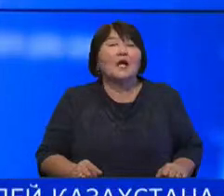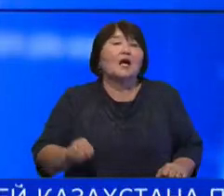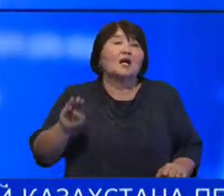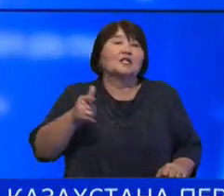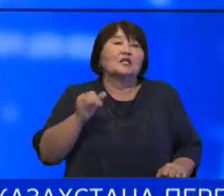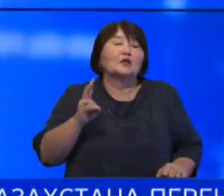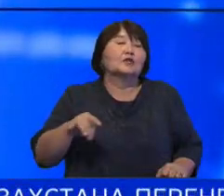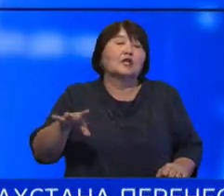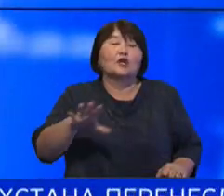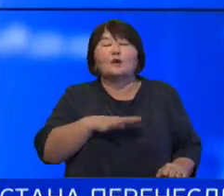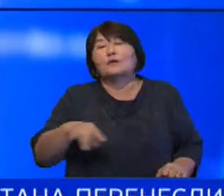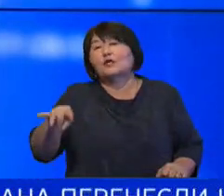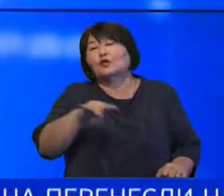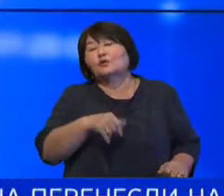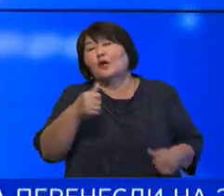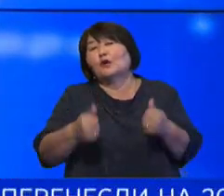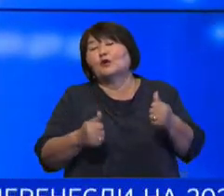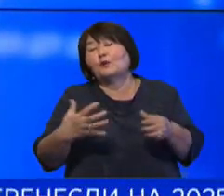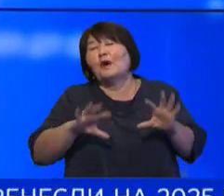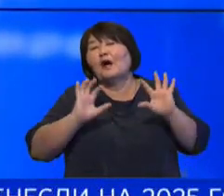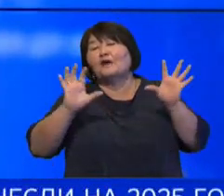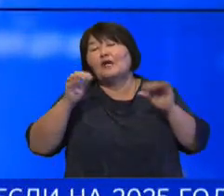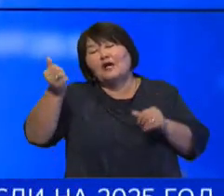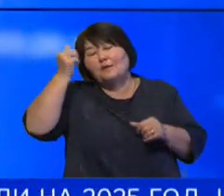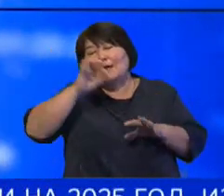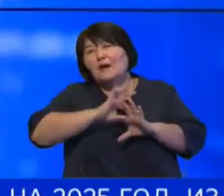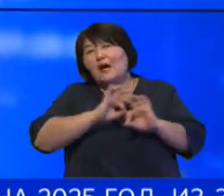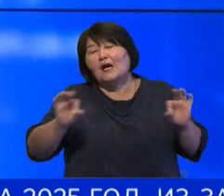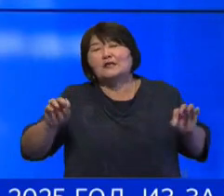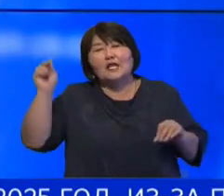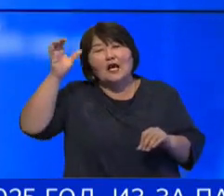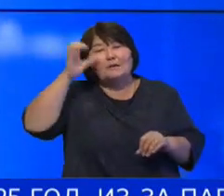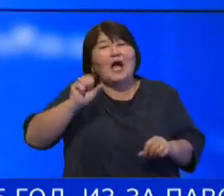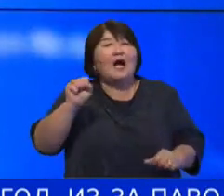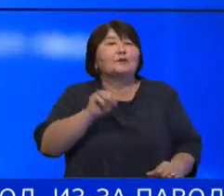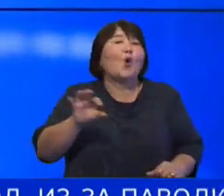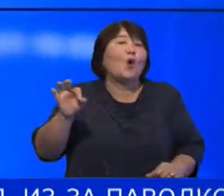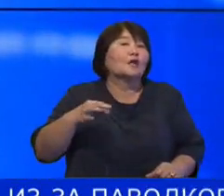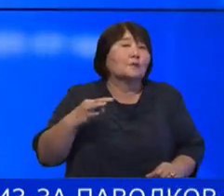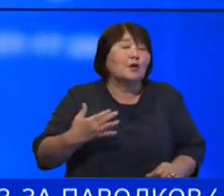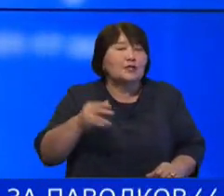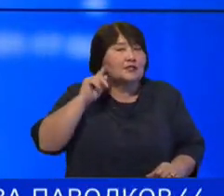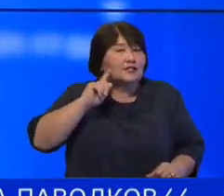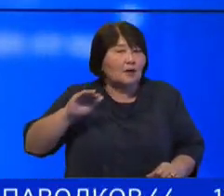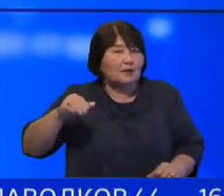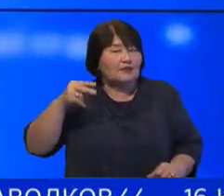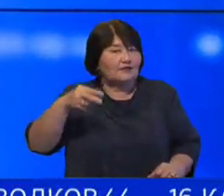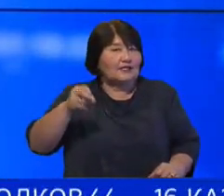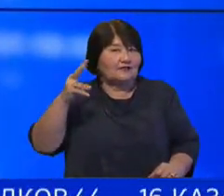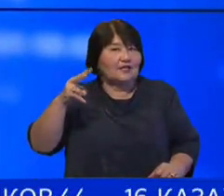В Жанакорганском районе прошел республиканский турнир по волейболу памяти отличника образования Абиля Онгарбайулы среди подростков